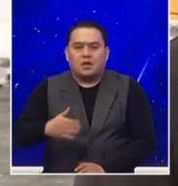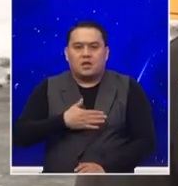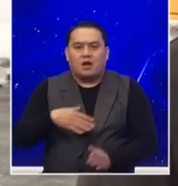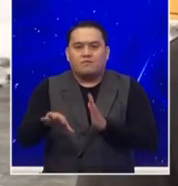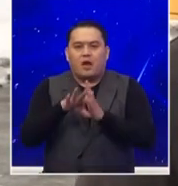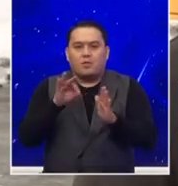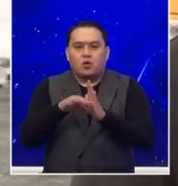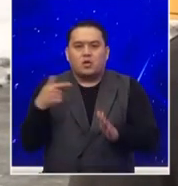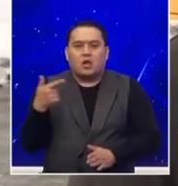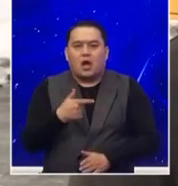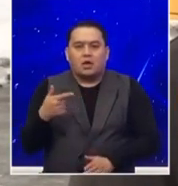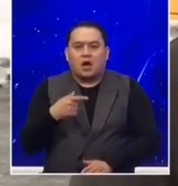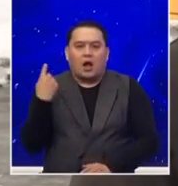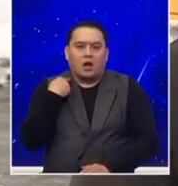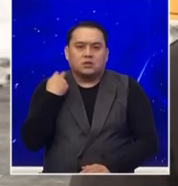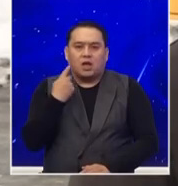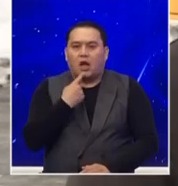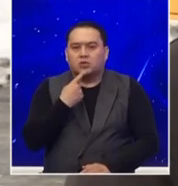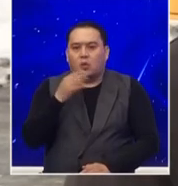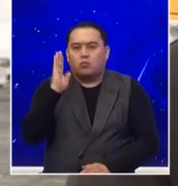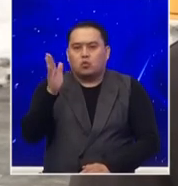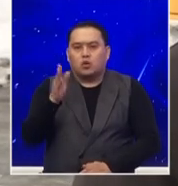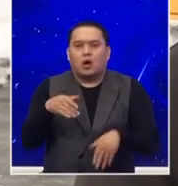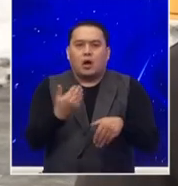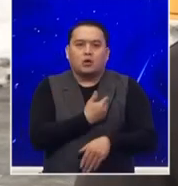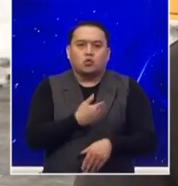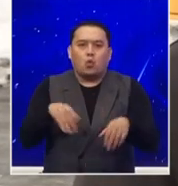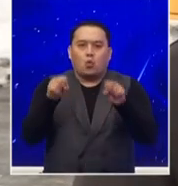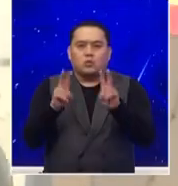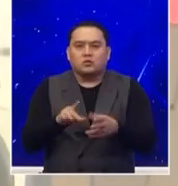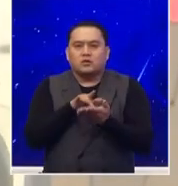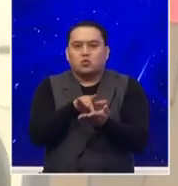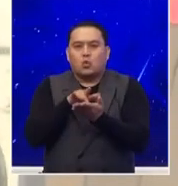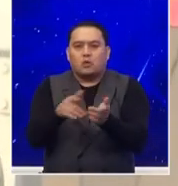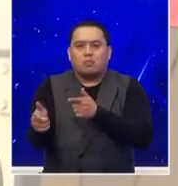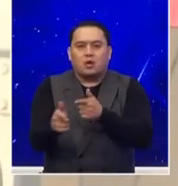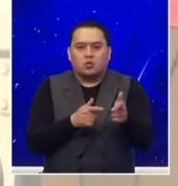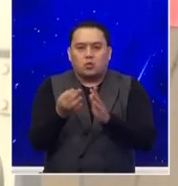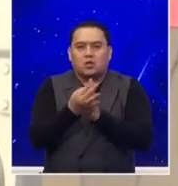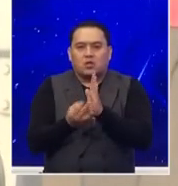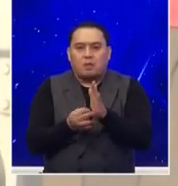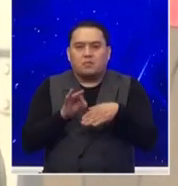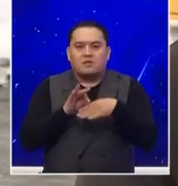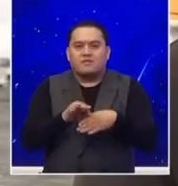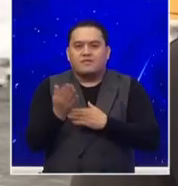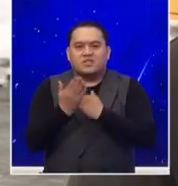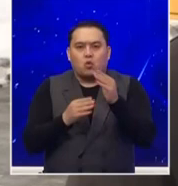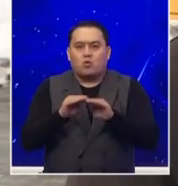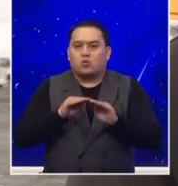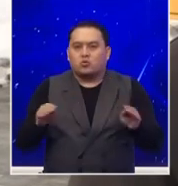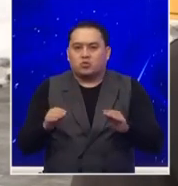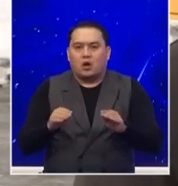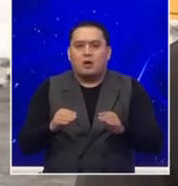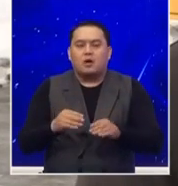выберу географию или английский язык. В будущем хочу быть специалистом в области туризма. Подготовка к ЕНТ у меня прошла на высоком уровне.